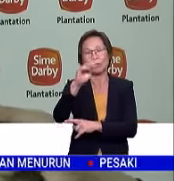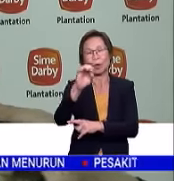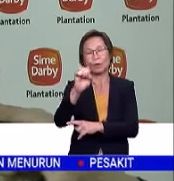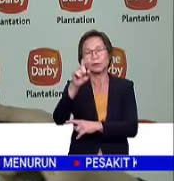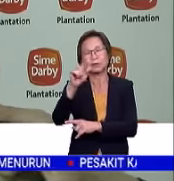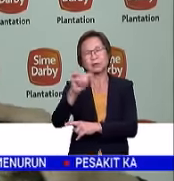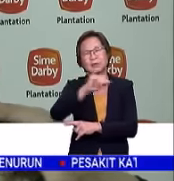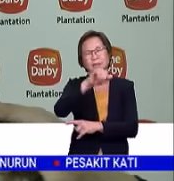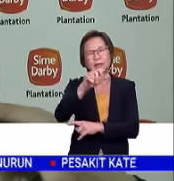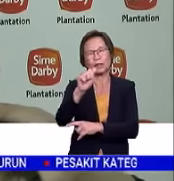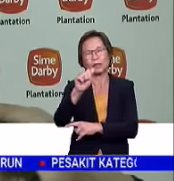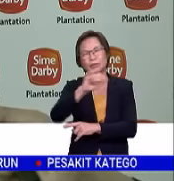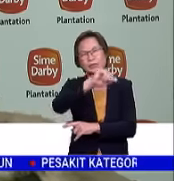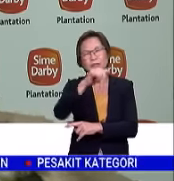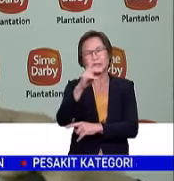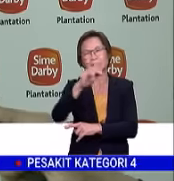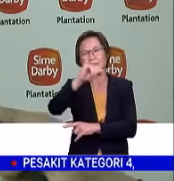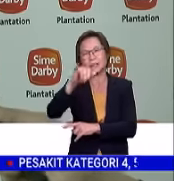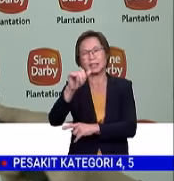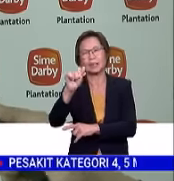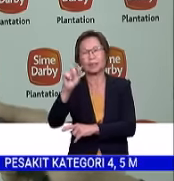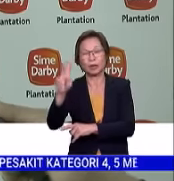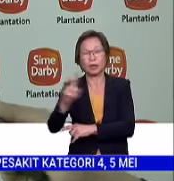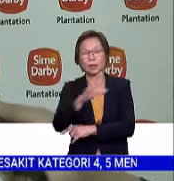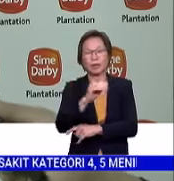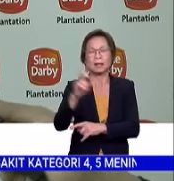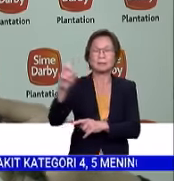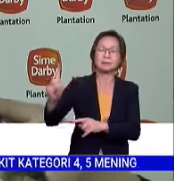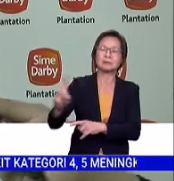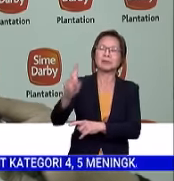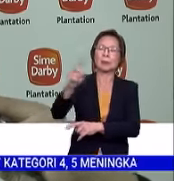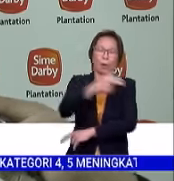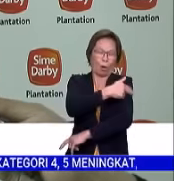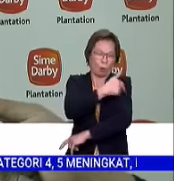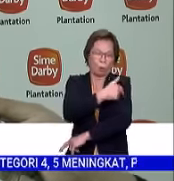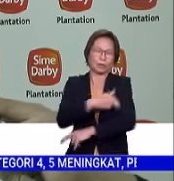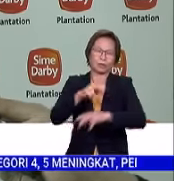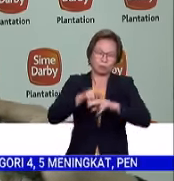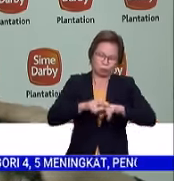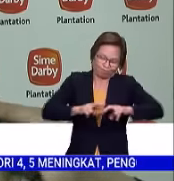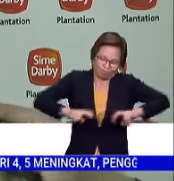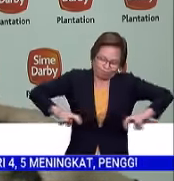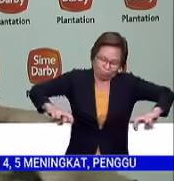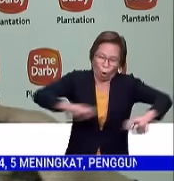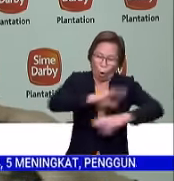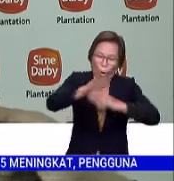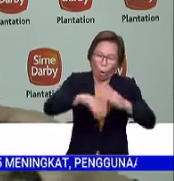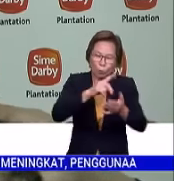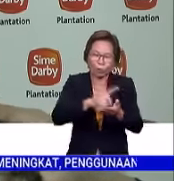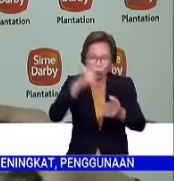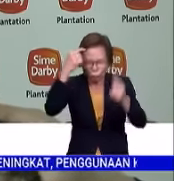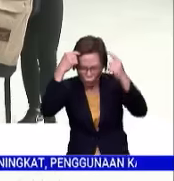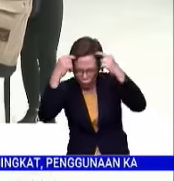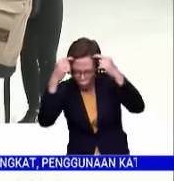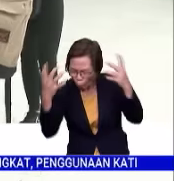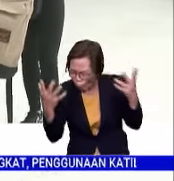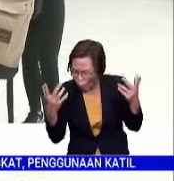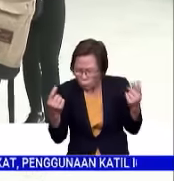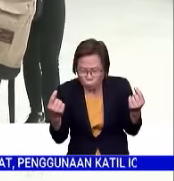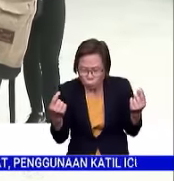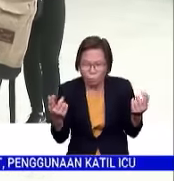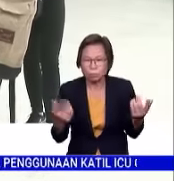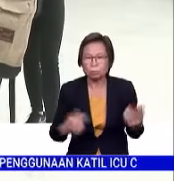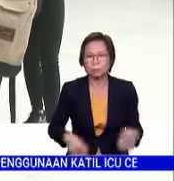JKJAV semua dan juga Arah Damansara Hospital, kita duduk semua sekali dengan all the doctors, kita fikirkan macam mana nak buat.